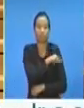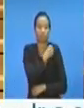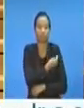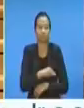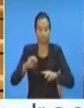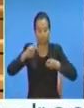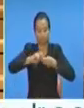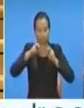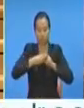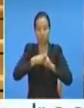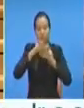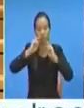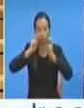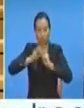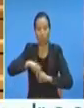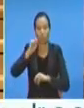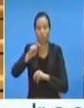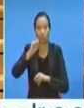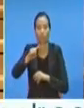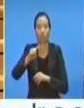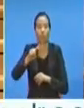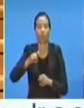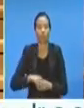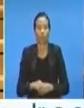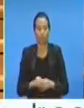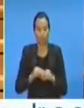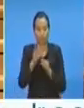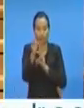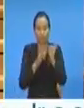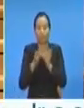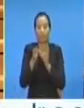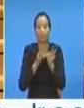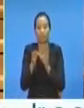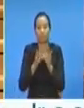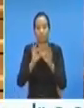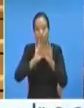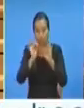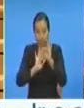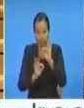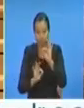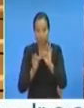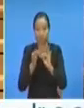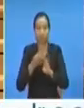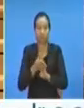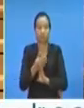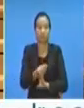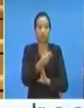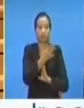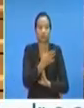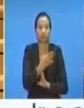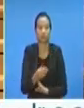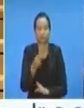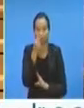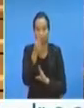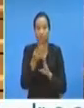ติท่านพลโทสุวีระอภิปรายให้รายละเอียดไปหมดแล้วจริงๆผมเตรียม PowerPoint มา14หน้าผมขออนุญา